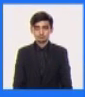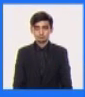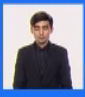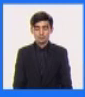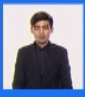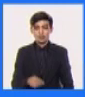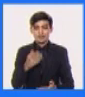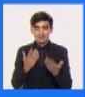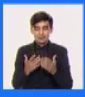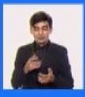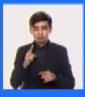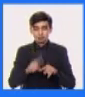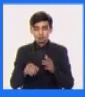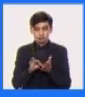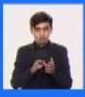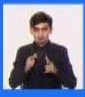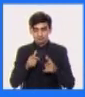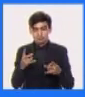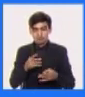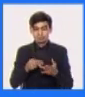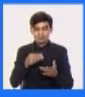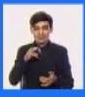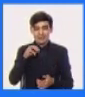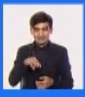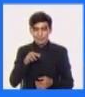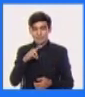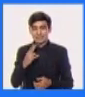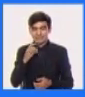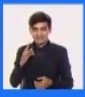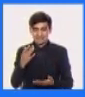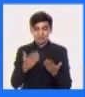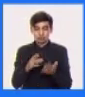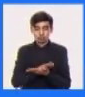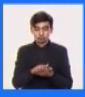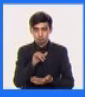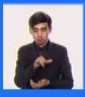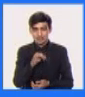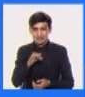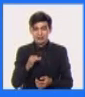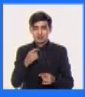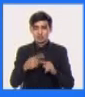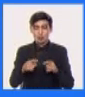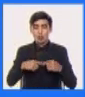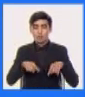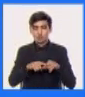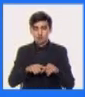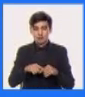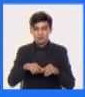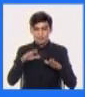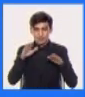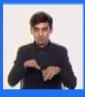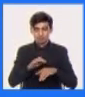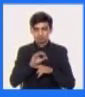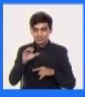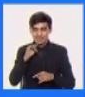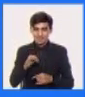При экстренном поступлении проводится тестирование методом ПЦР. Если результат отрицательный, пациентку переводят в общее отделение. При